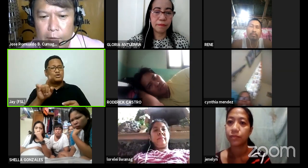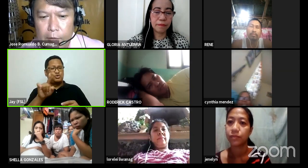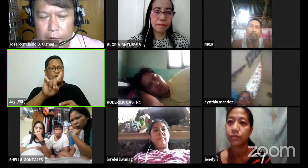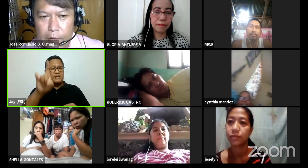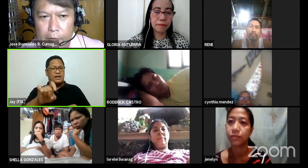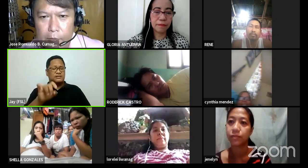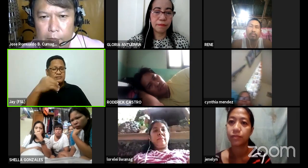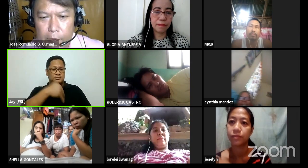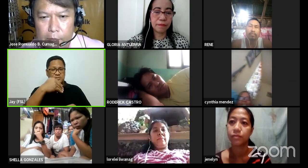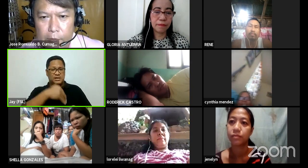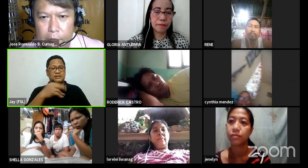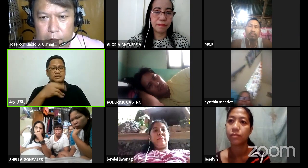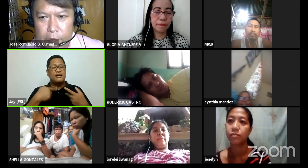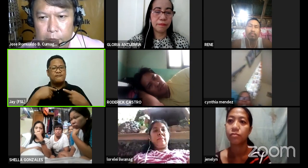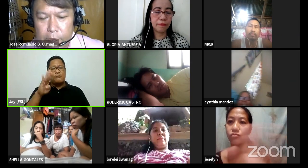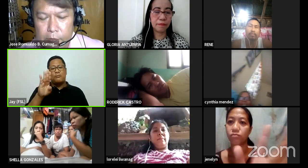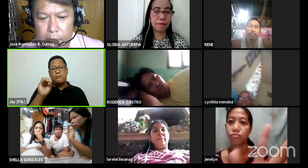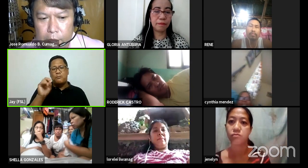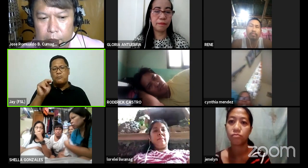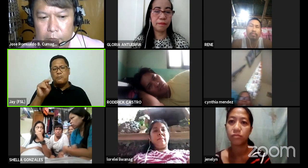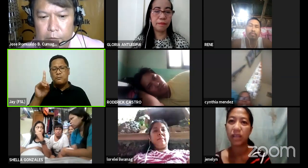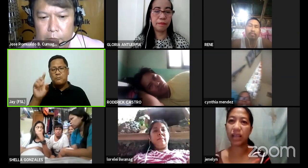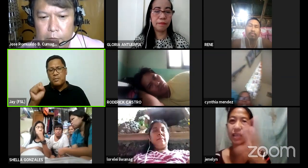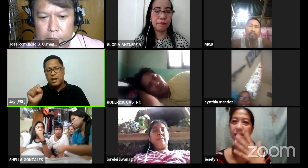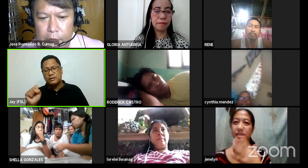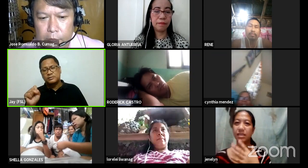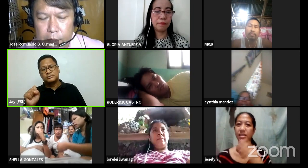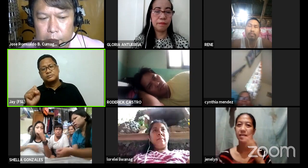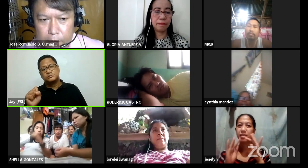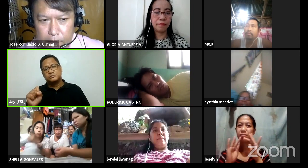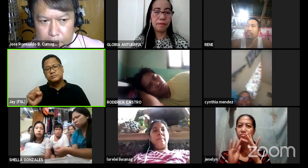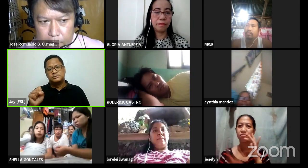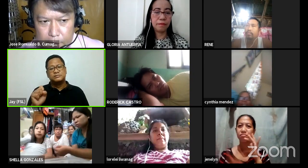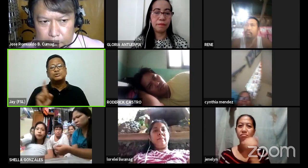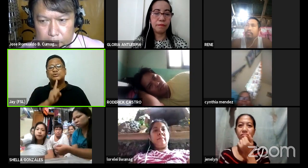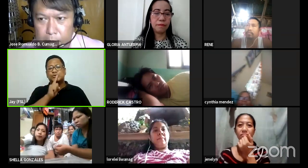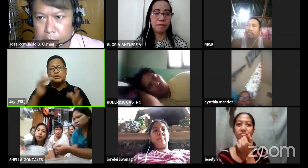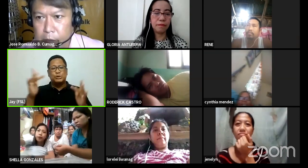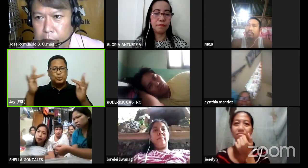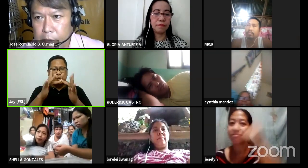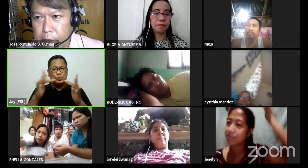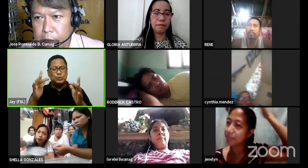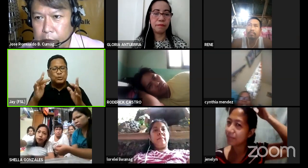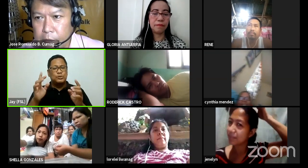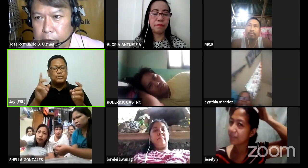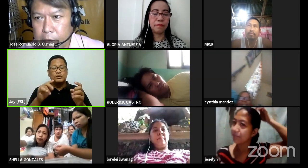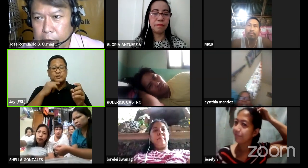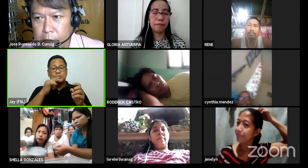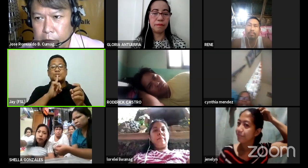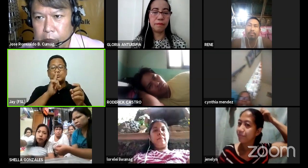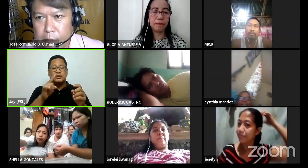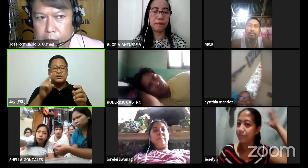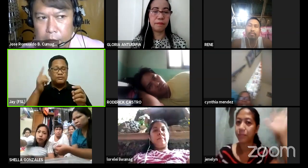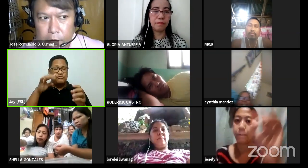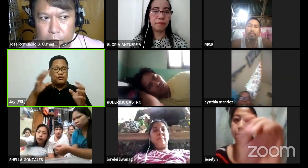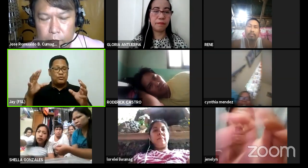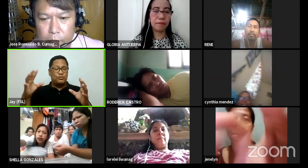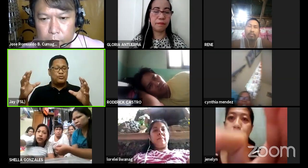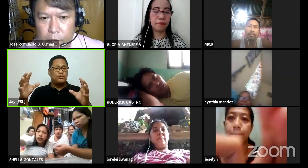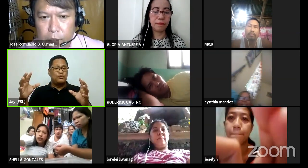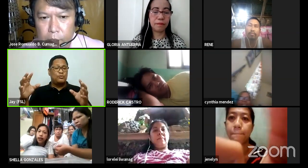ba yung mga bonds na worth 5,000 lang? So again, sa pagpapalakad ng